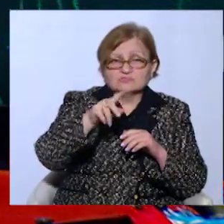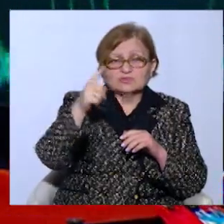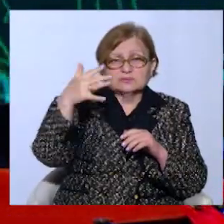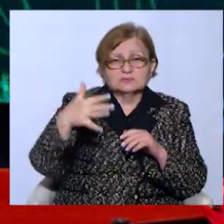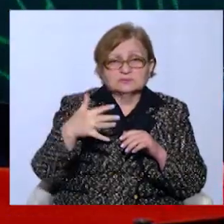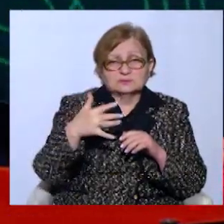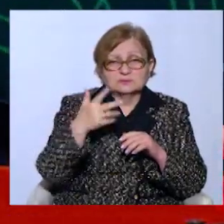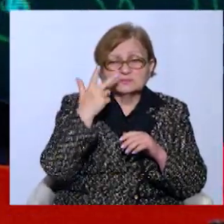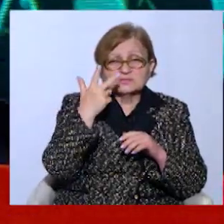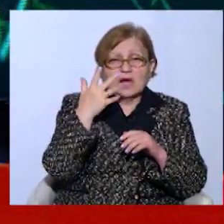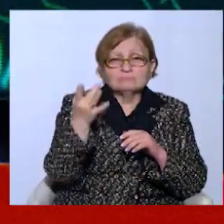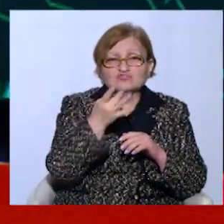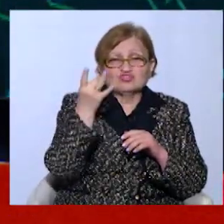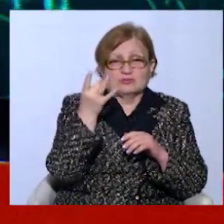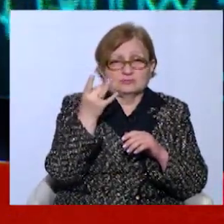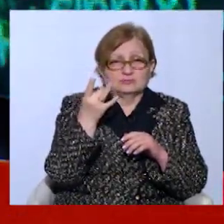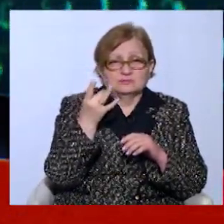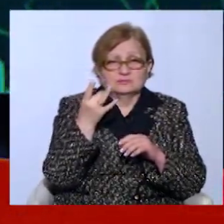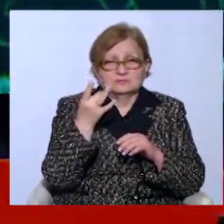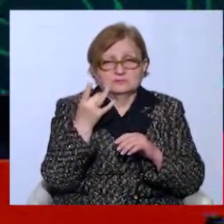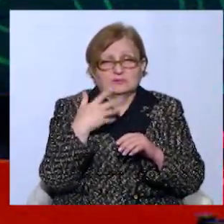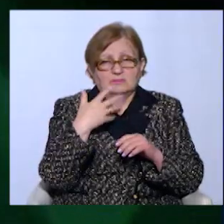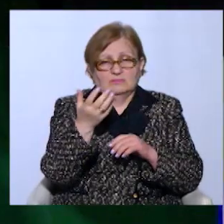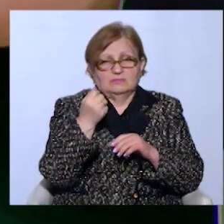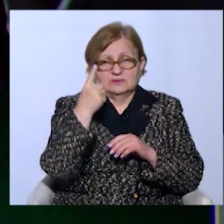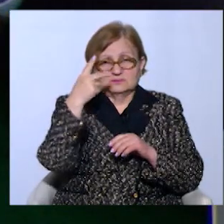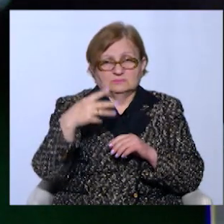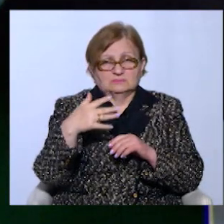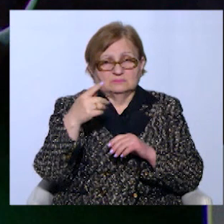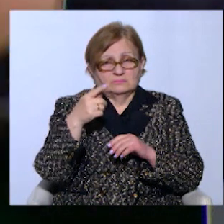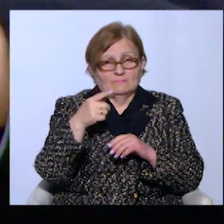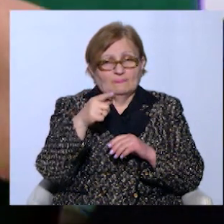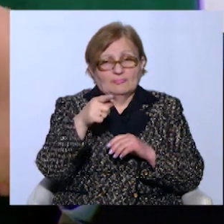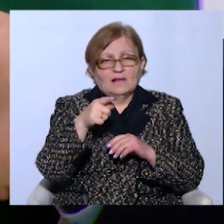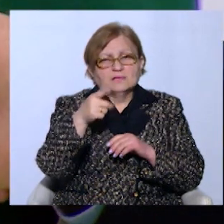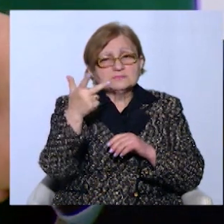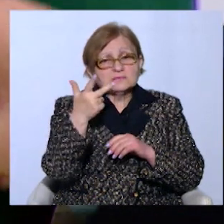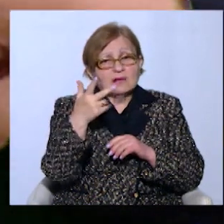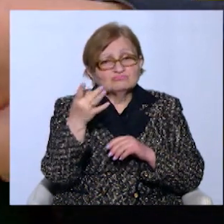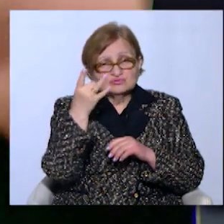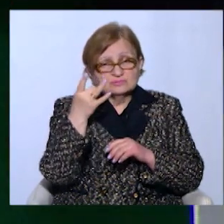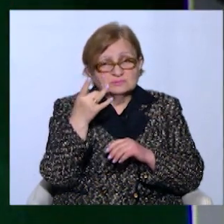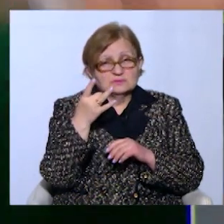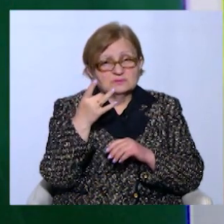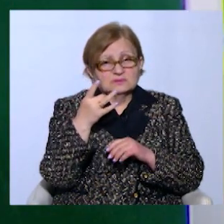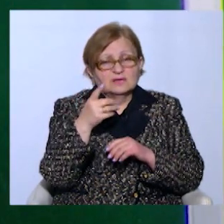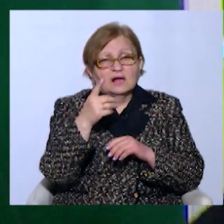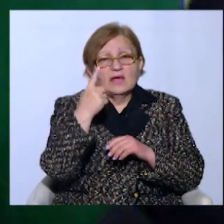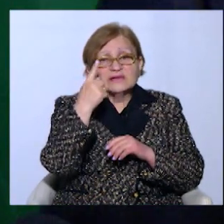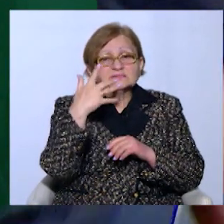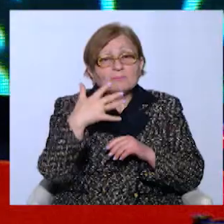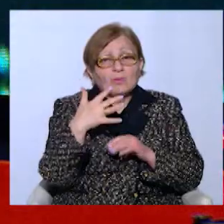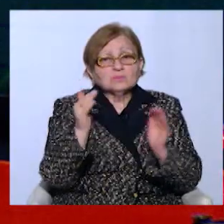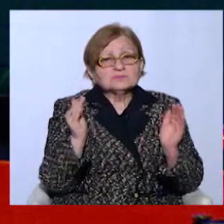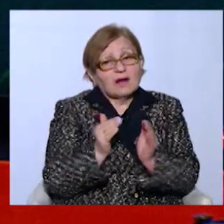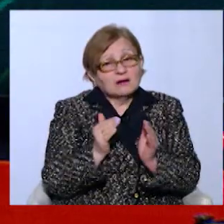1/5. 3-ჯერ. იღებ 1/4-ს. აქ 3-ჯერ, აქაც 3-ჯერ იყო 1/5-ს, მაგრამ 1/5 ნაკლებია.